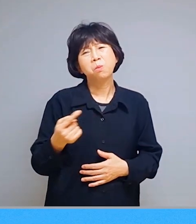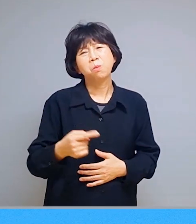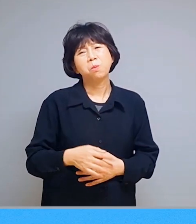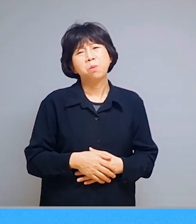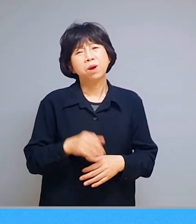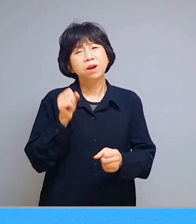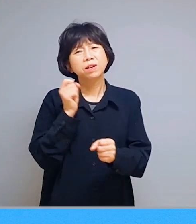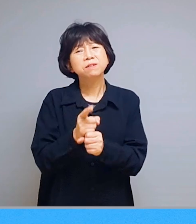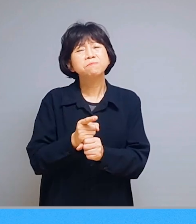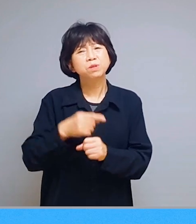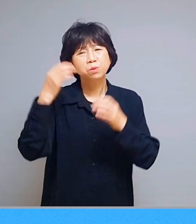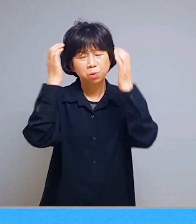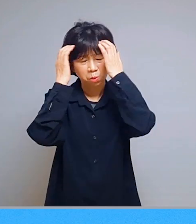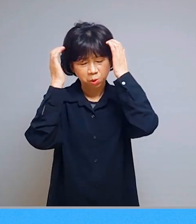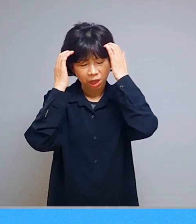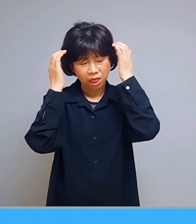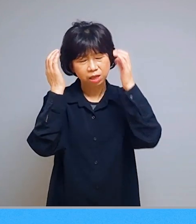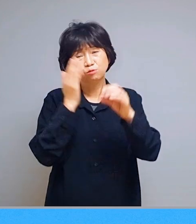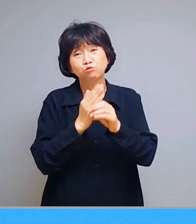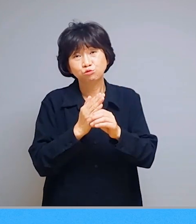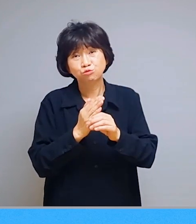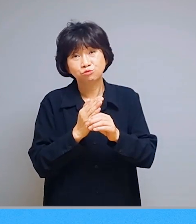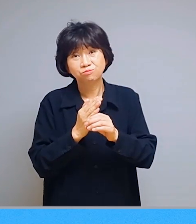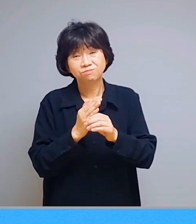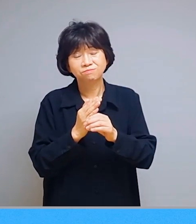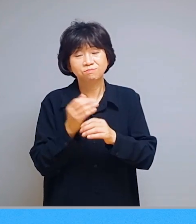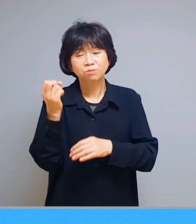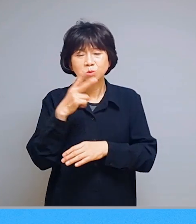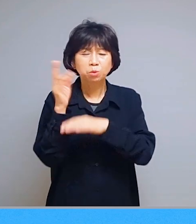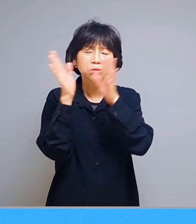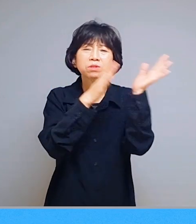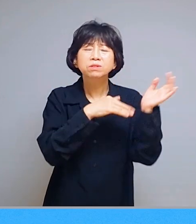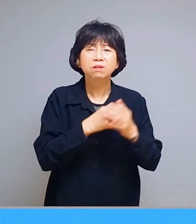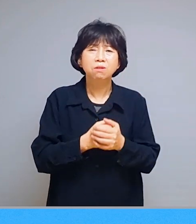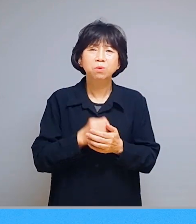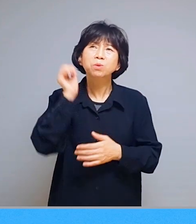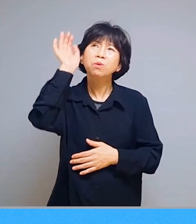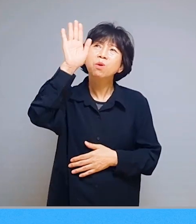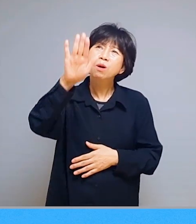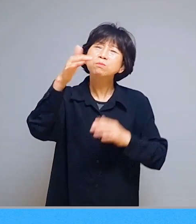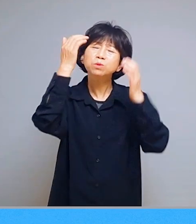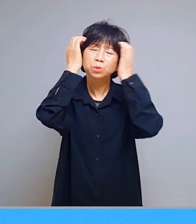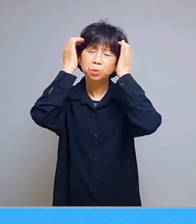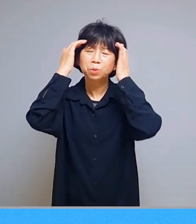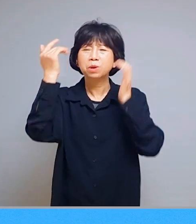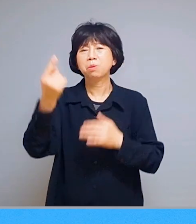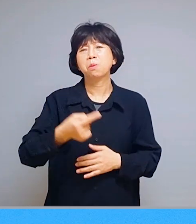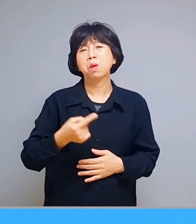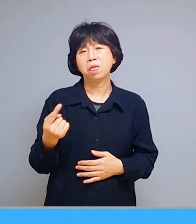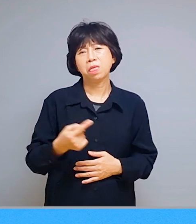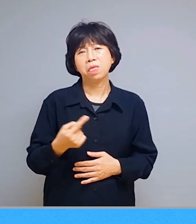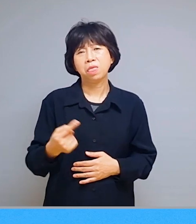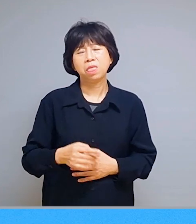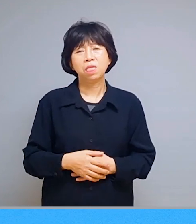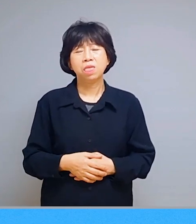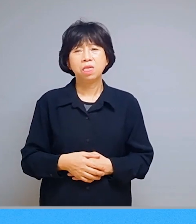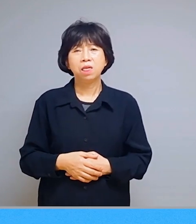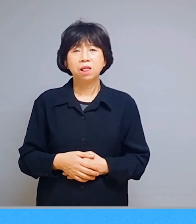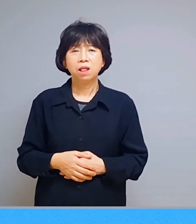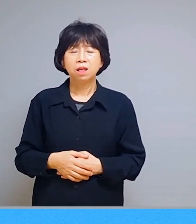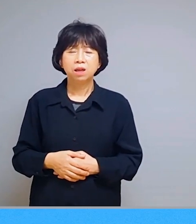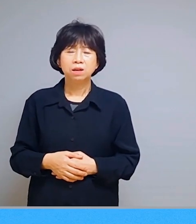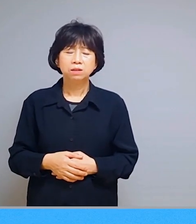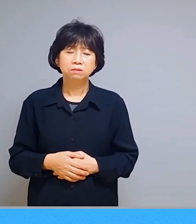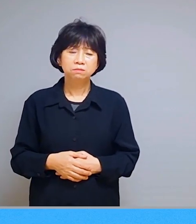이미 찾아오셨고 지난 분이 계실 수도 있고 또 앞으로 찾아올 수도 있겠네요.